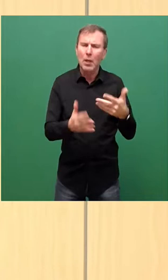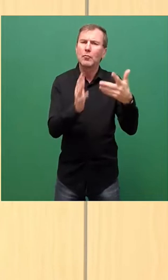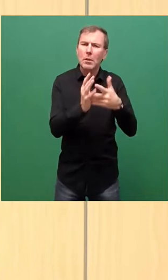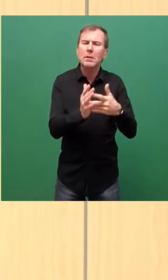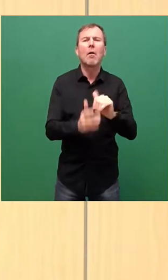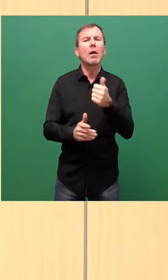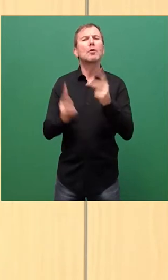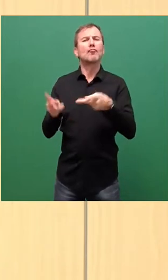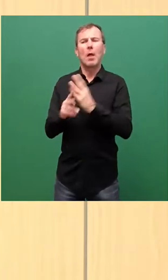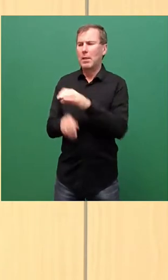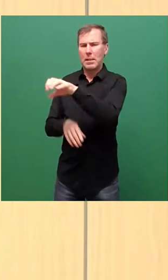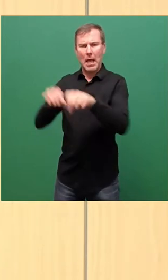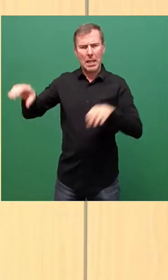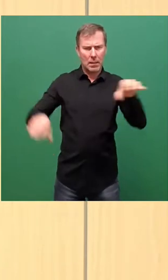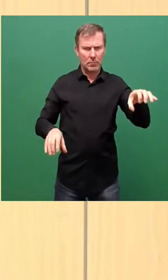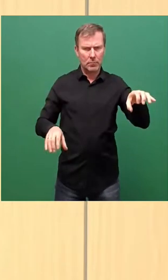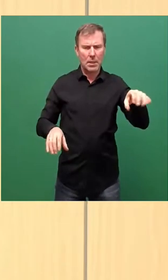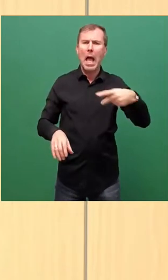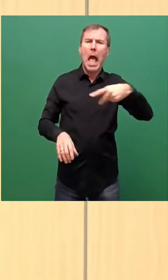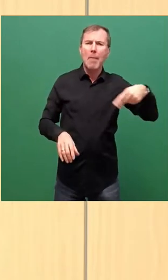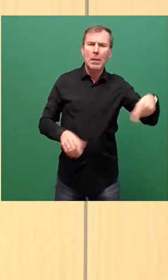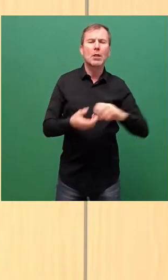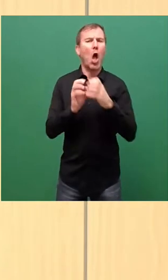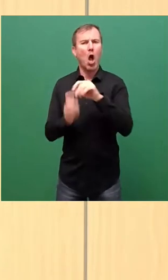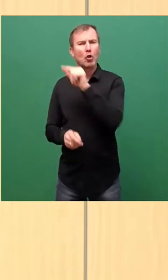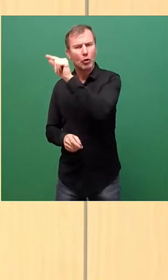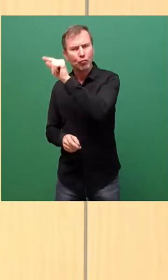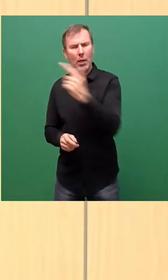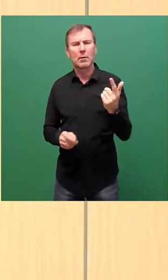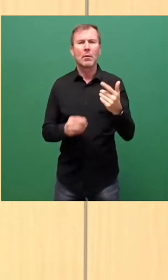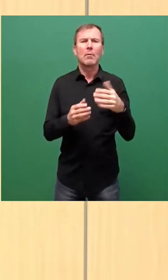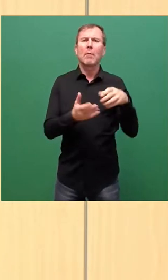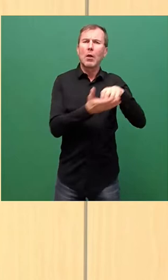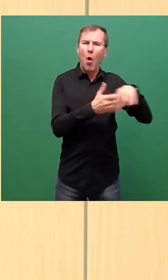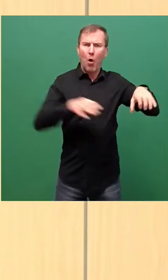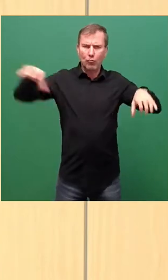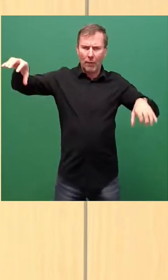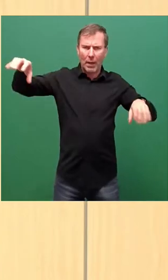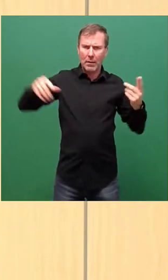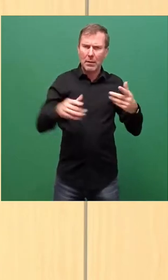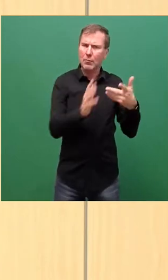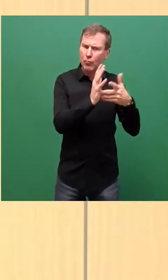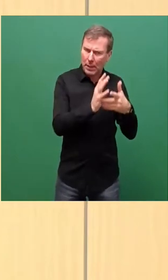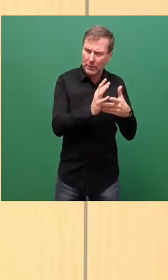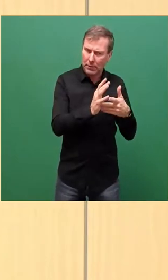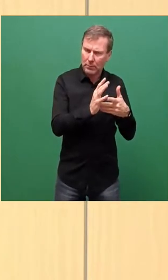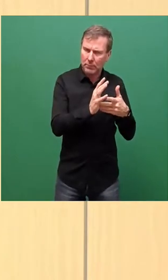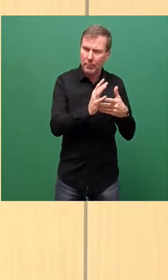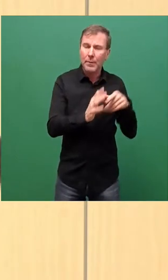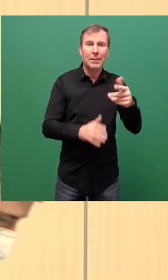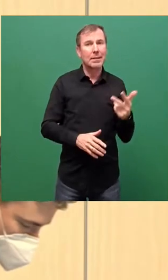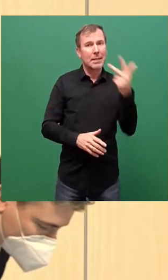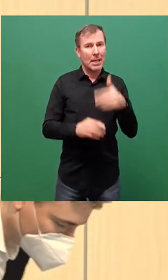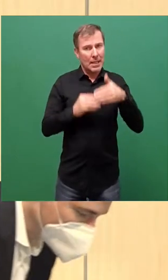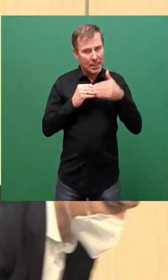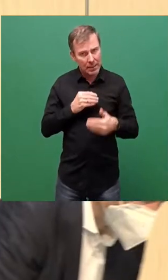in den Stadtbezirken Pieschen und Klotzsche und in den anliegenden Ortschaften, und in diesen 3 Jahren das laufen zu